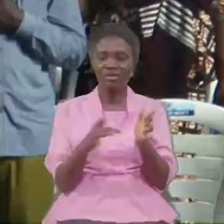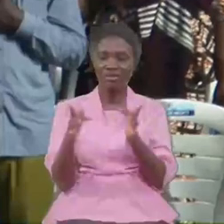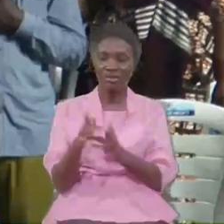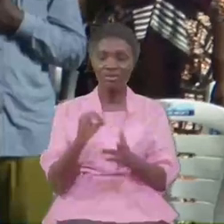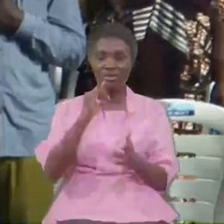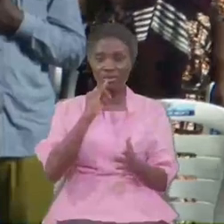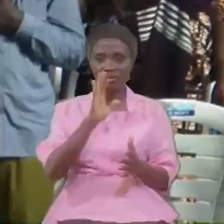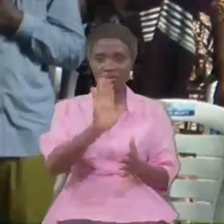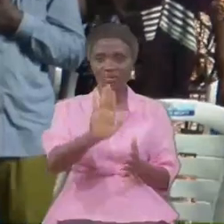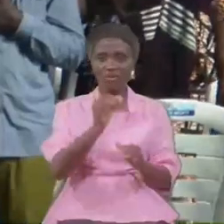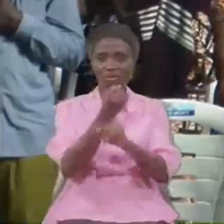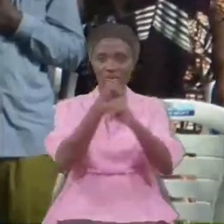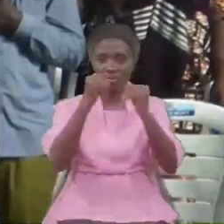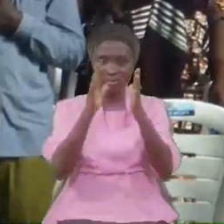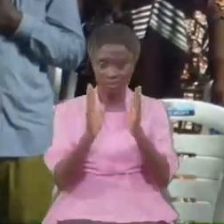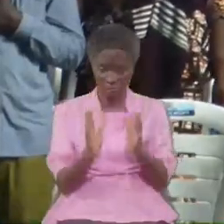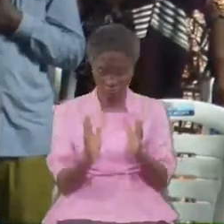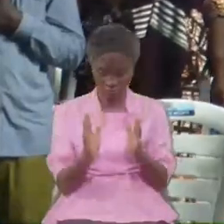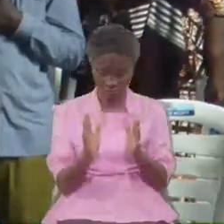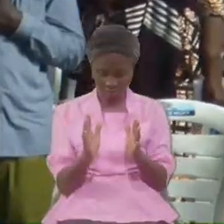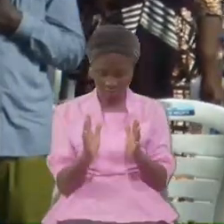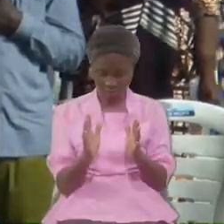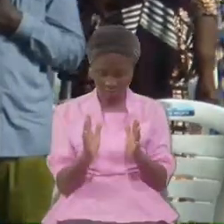Jésus est votre sauveur.